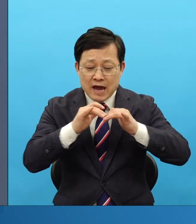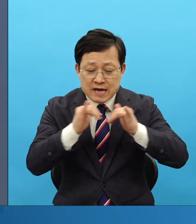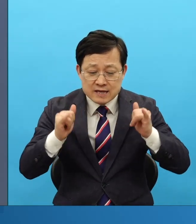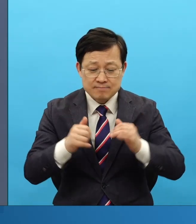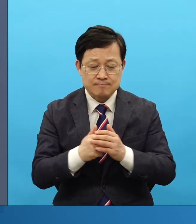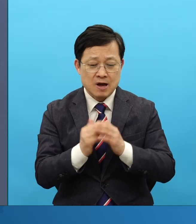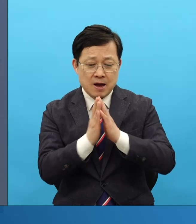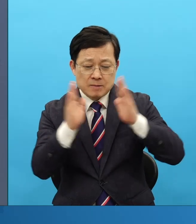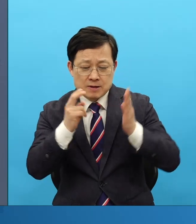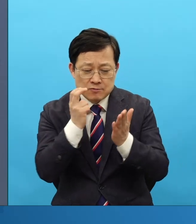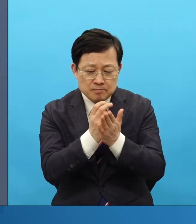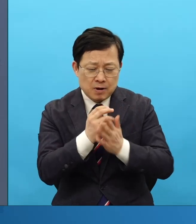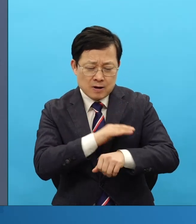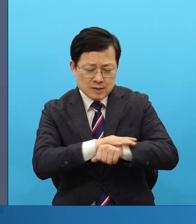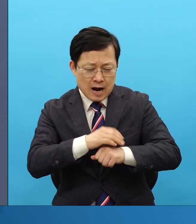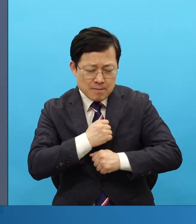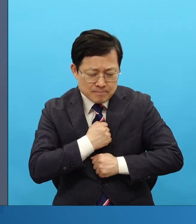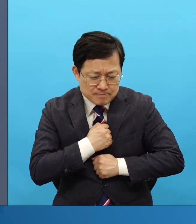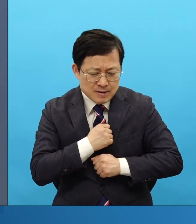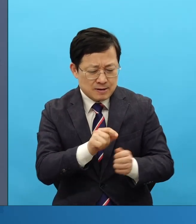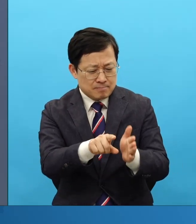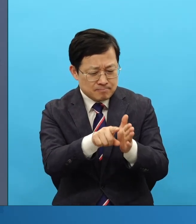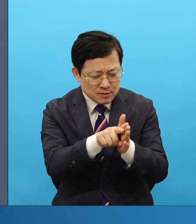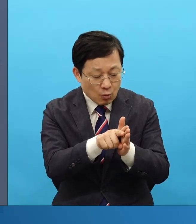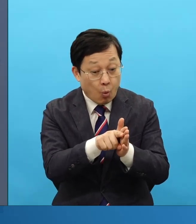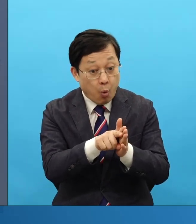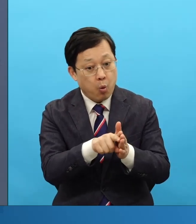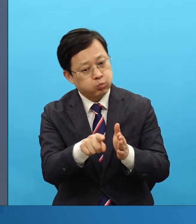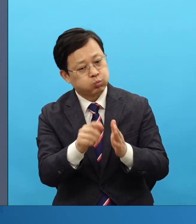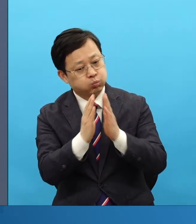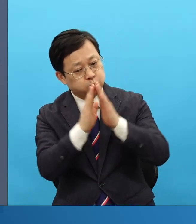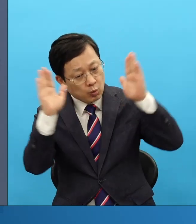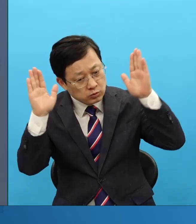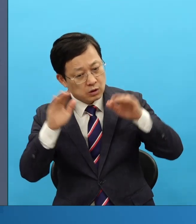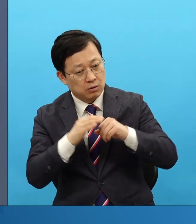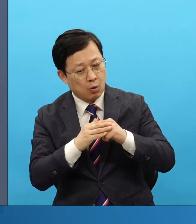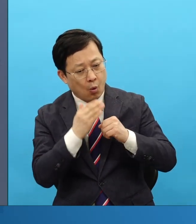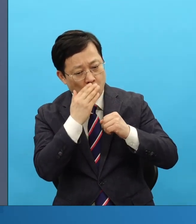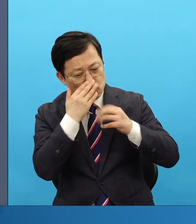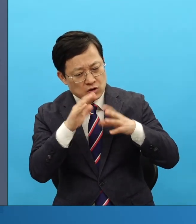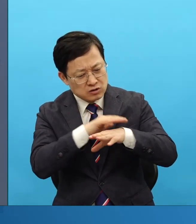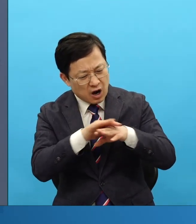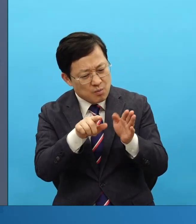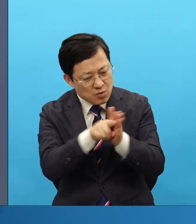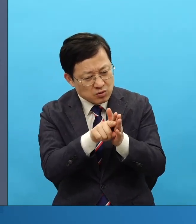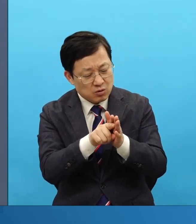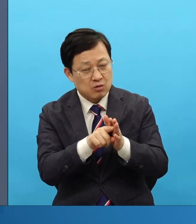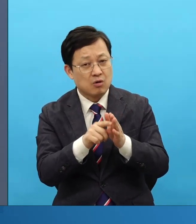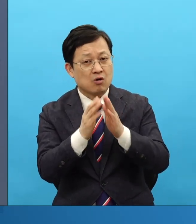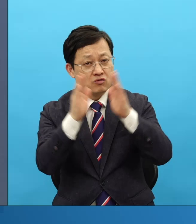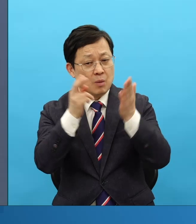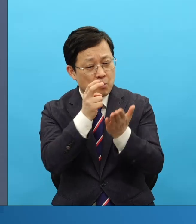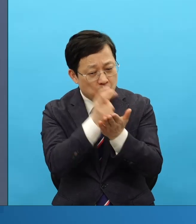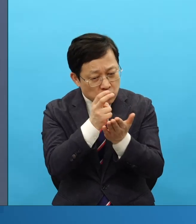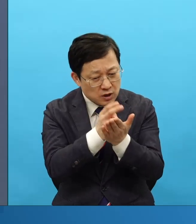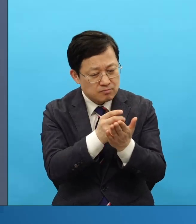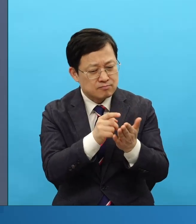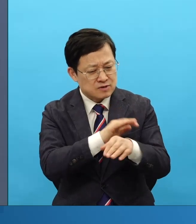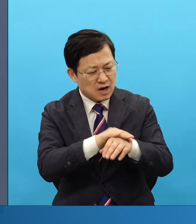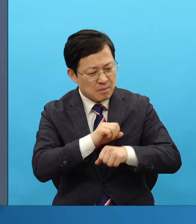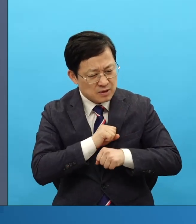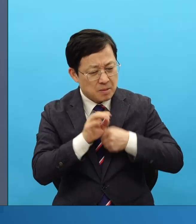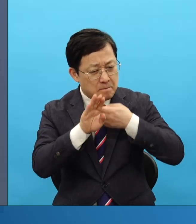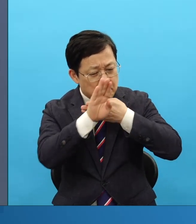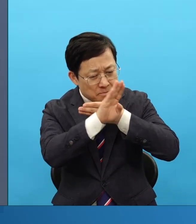who believed very well, they said, 유대인이 잘 믿는 사람이라고 하거든요. no, they say they call themselves great 바리새인들, believers. The 예수님 뭐라고 Pharisees. 말씀하셨어요? But